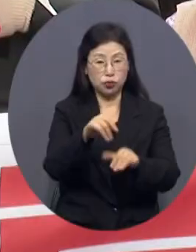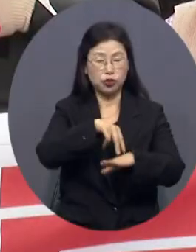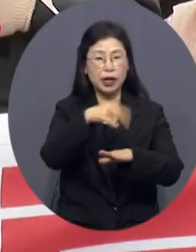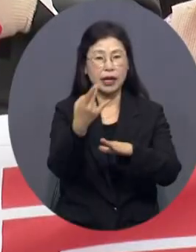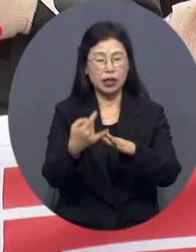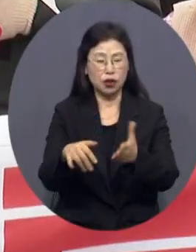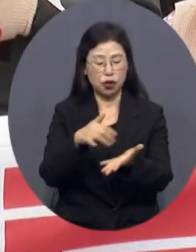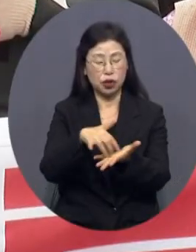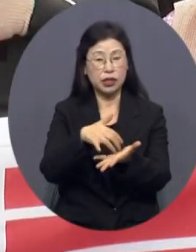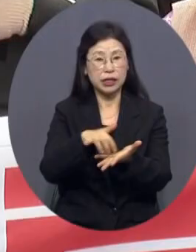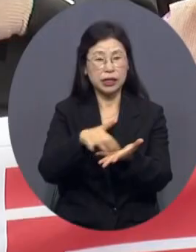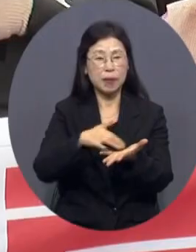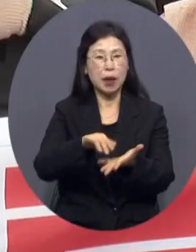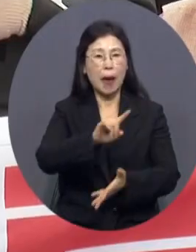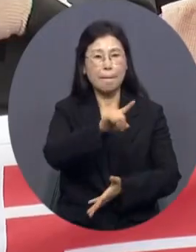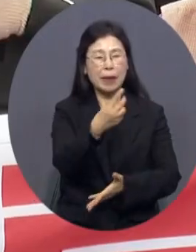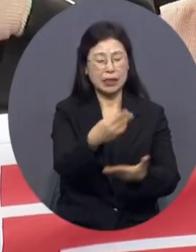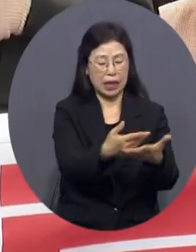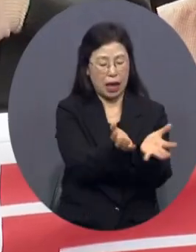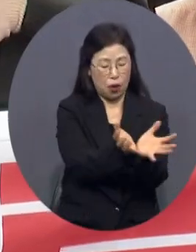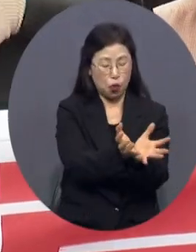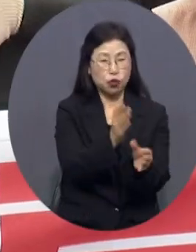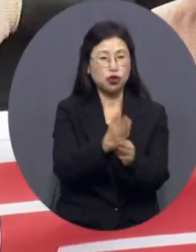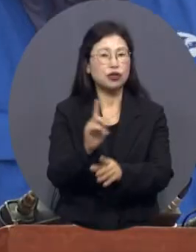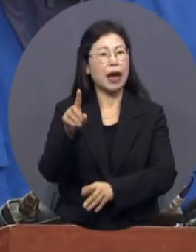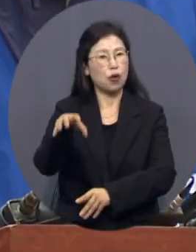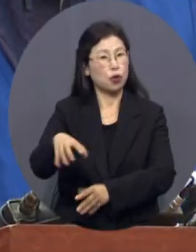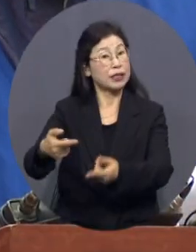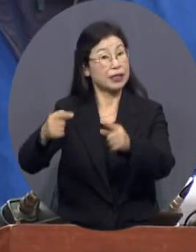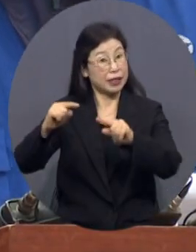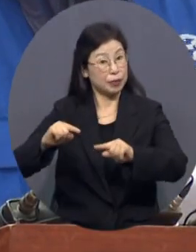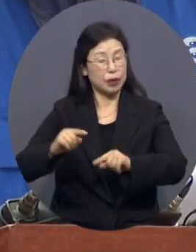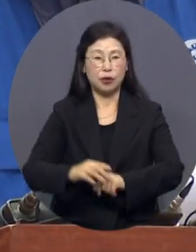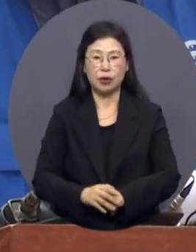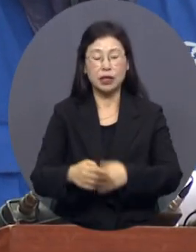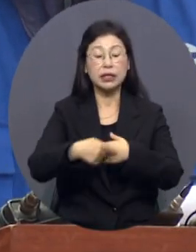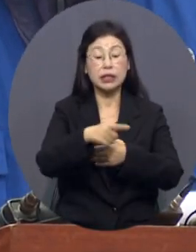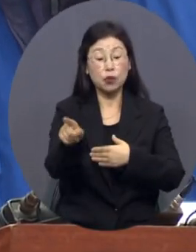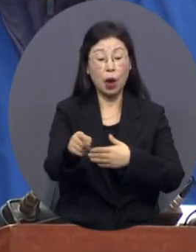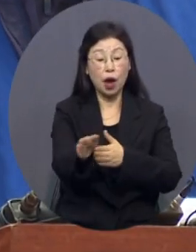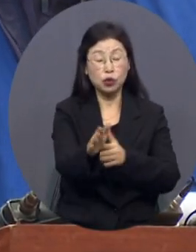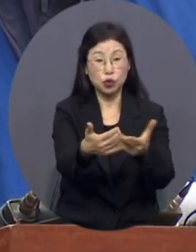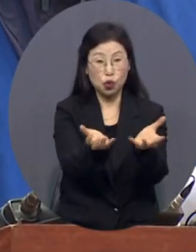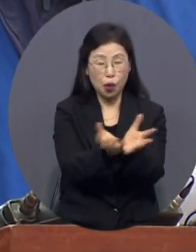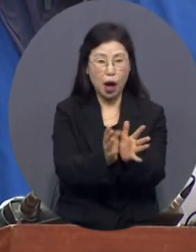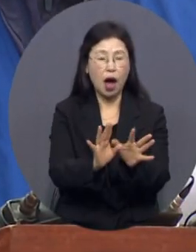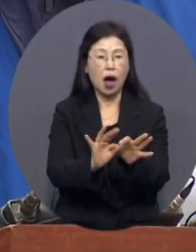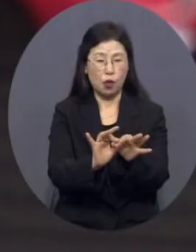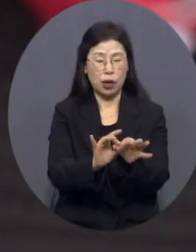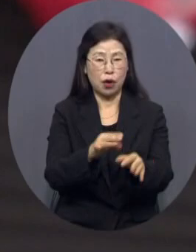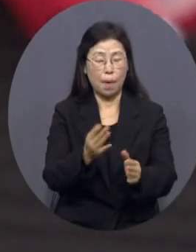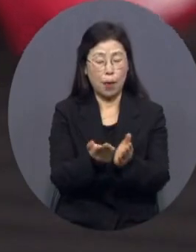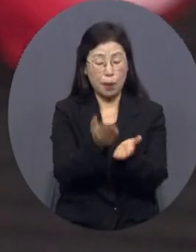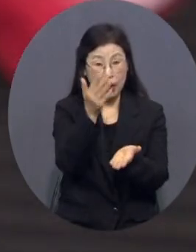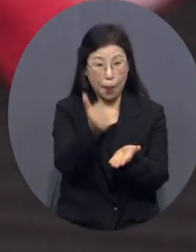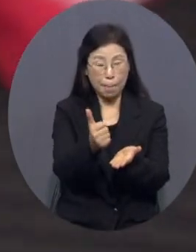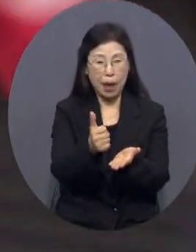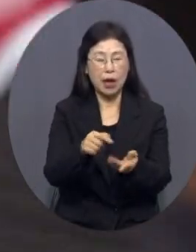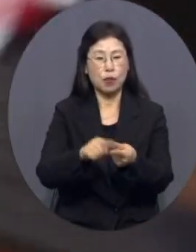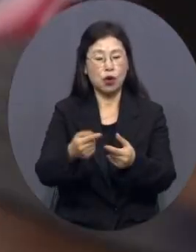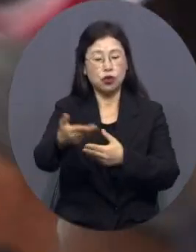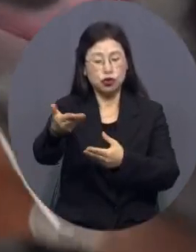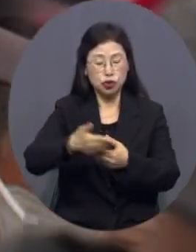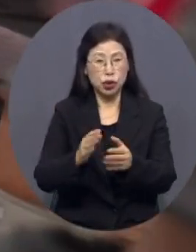해녀들은 제주 지역 103개 어촌계 가운데 한 곳. 나머지 어촌계는 물론 선주협회와 수출입단체